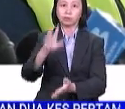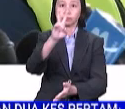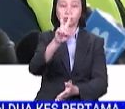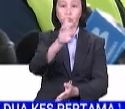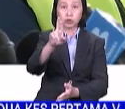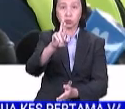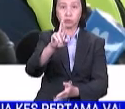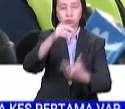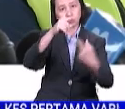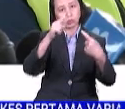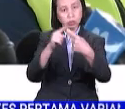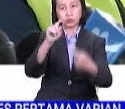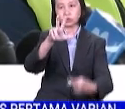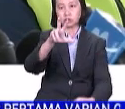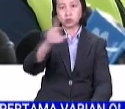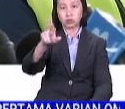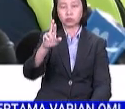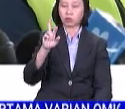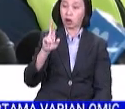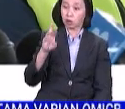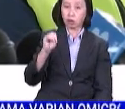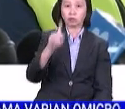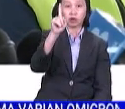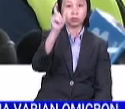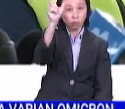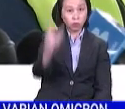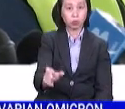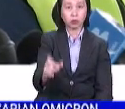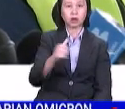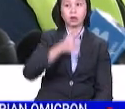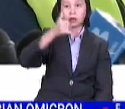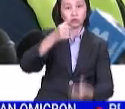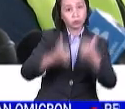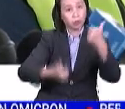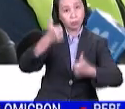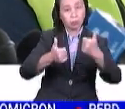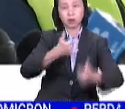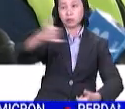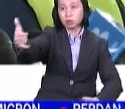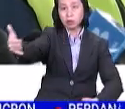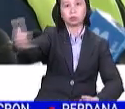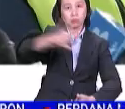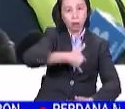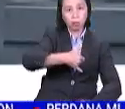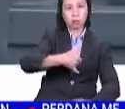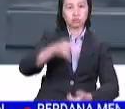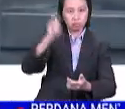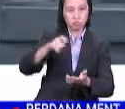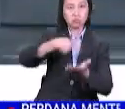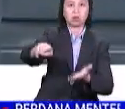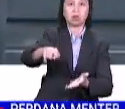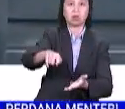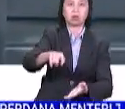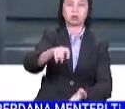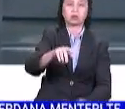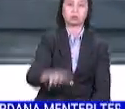RM2,000 ke RM3,000 Malaysia satu kepala, sama ada pergi ataupun hendak balik.